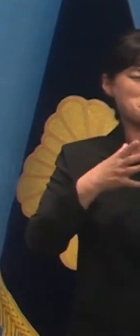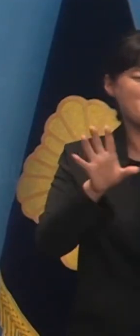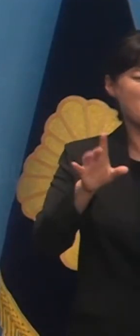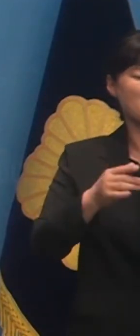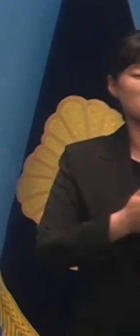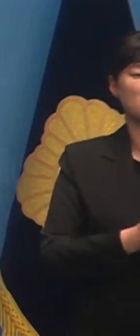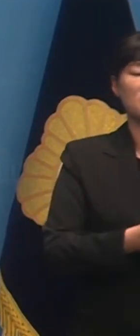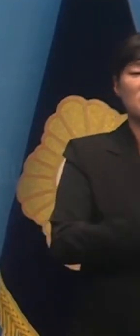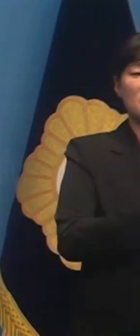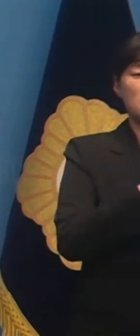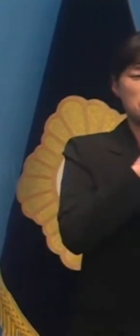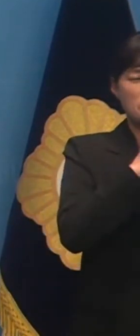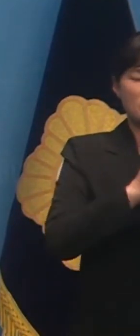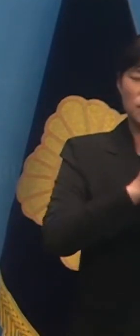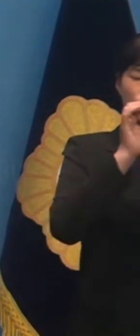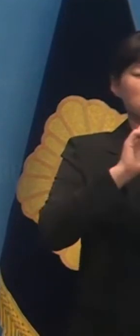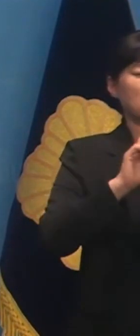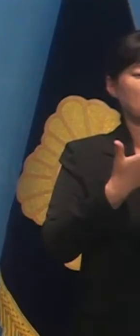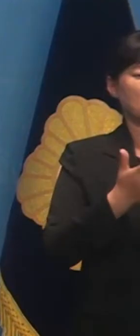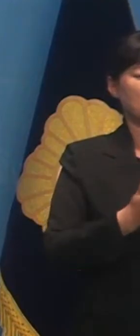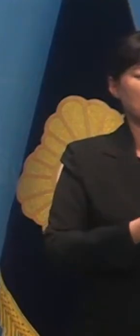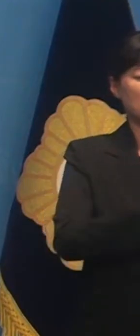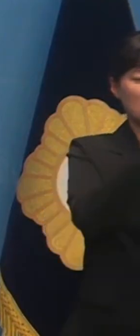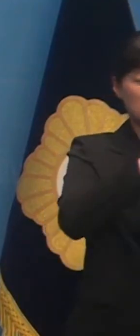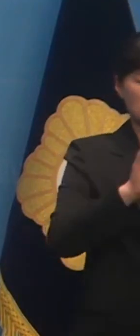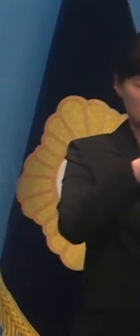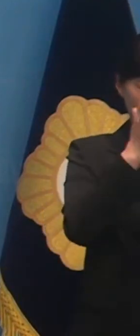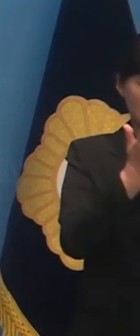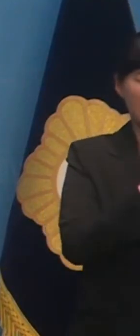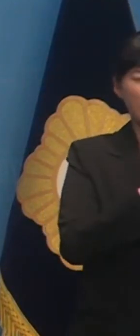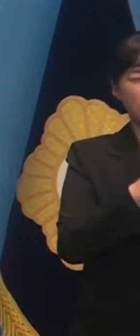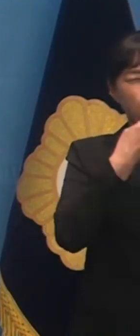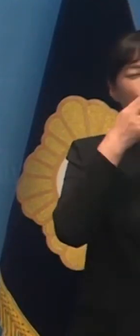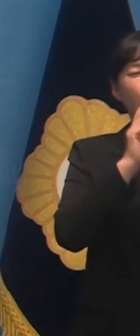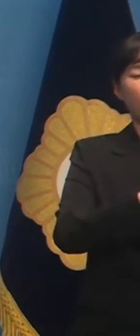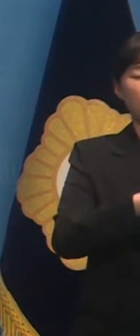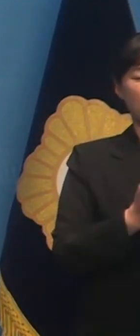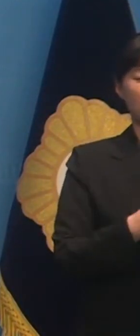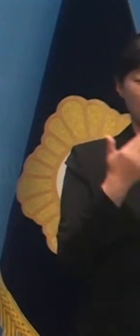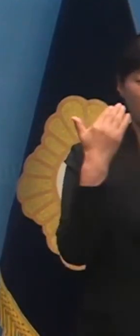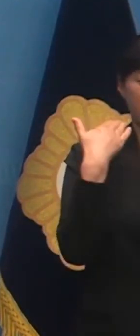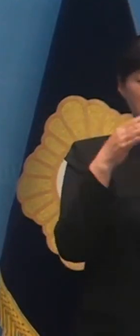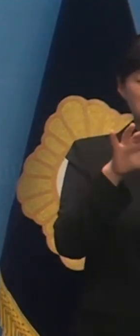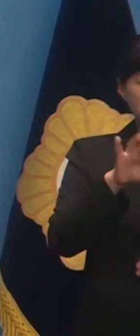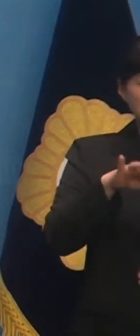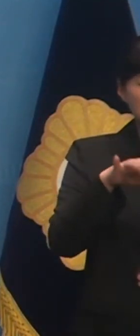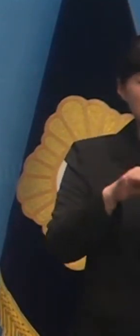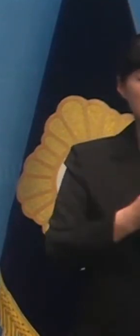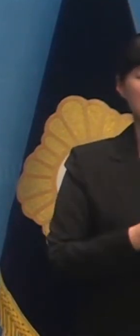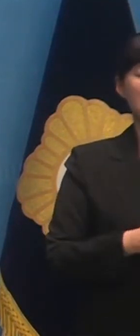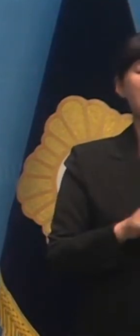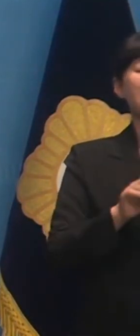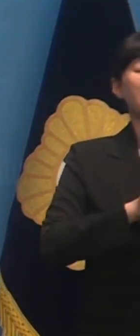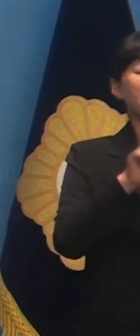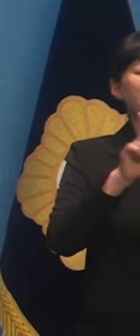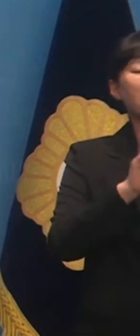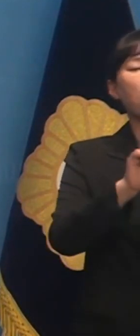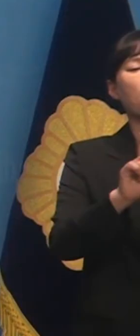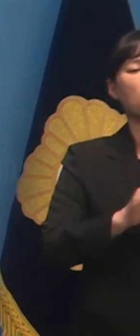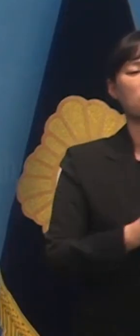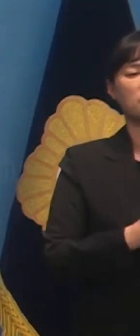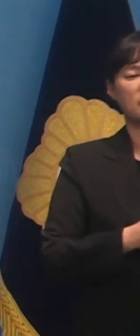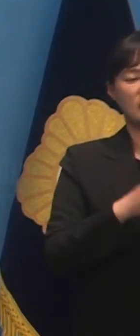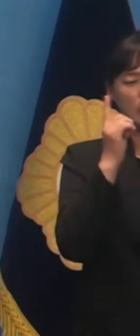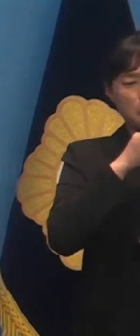시민 전체에 대한 모욕입니다. 넌 학벌도 안 좋지, 그 모양으로 사니, 해충,